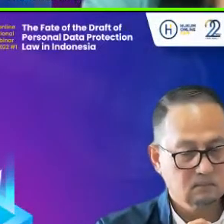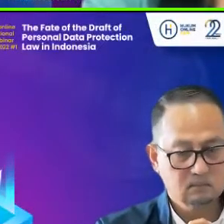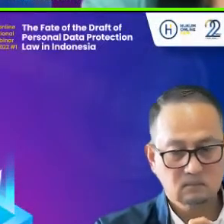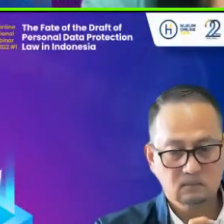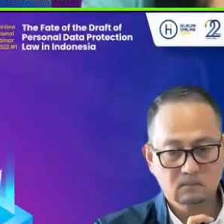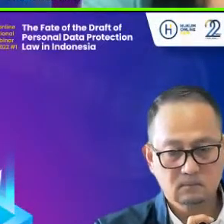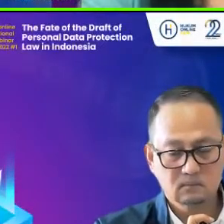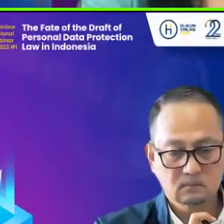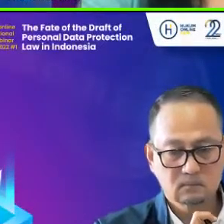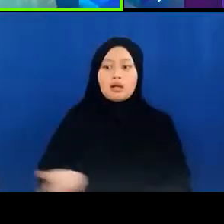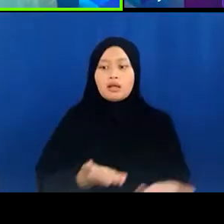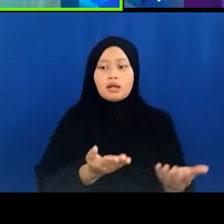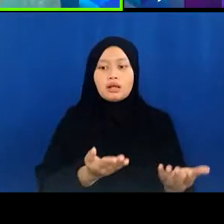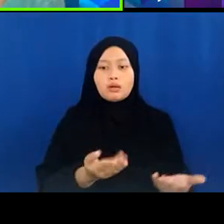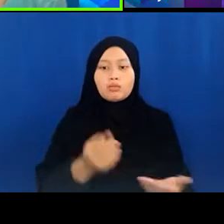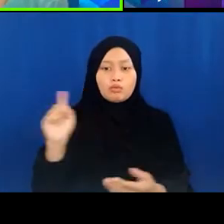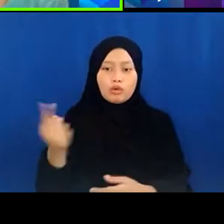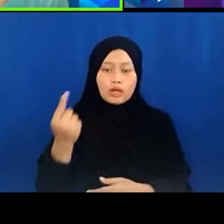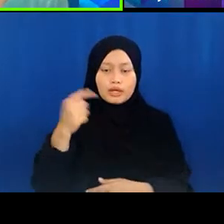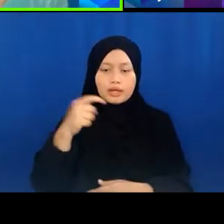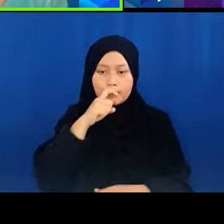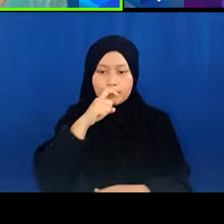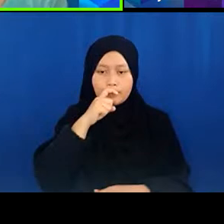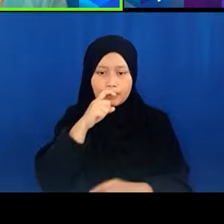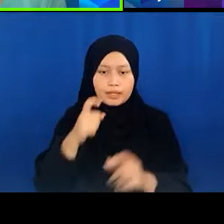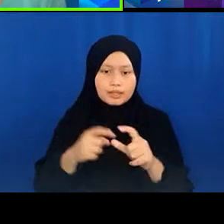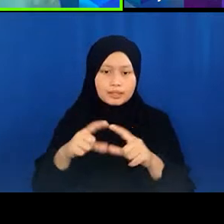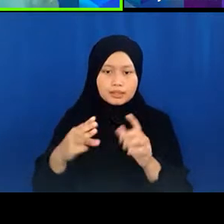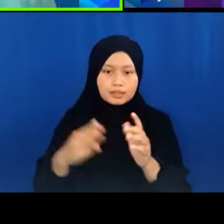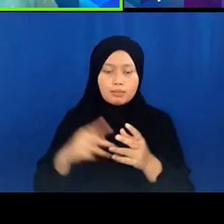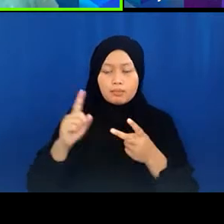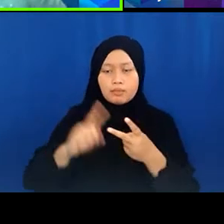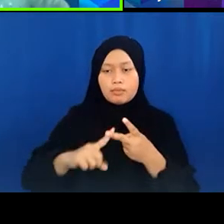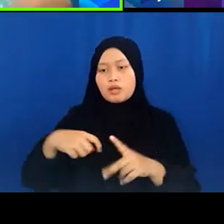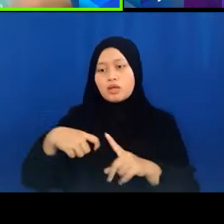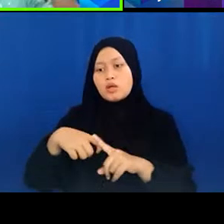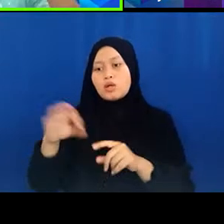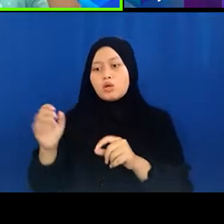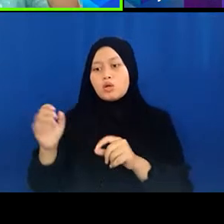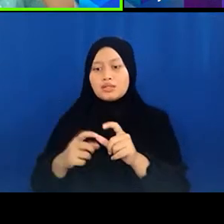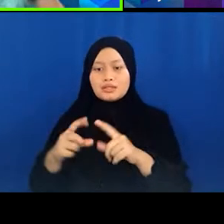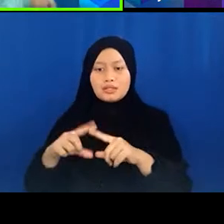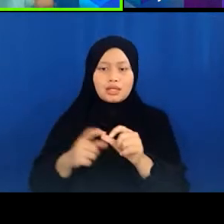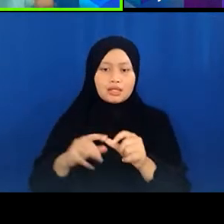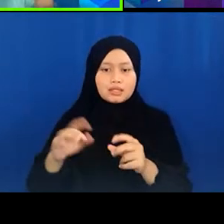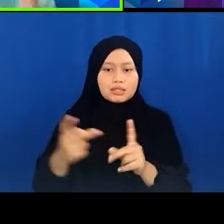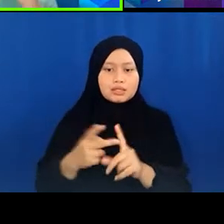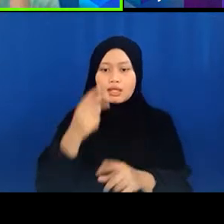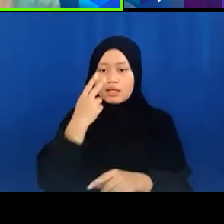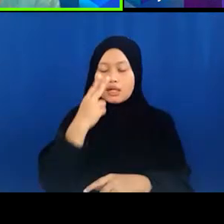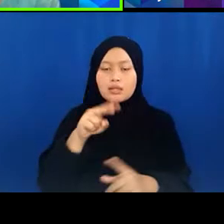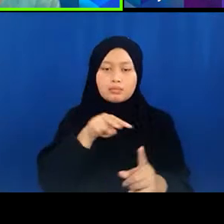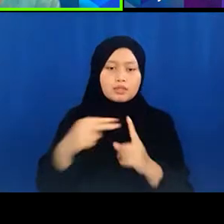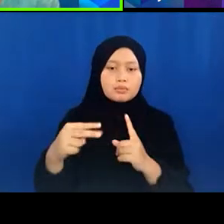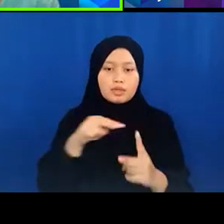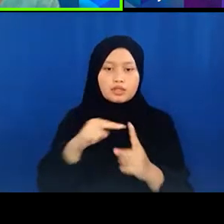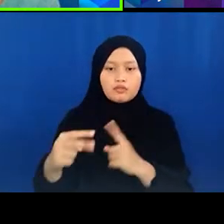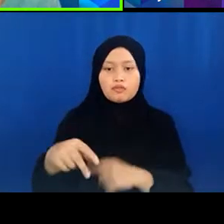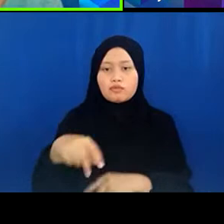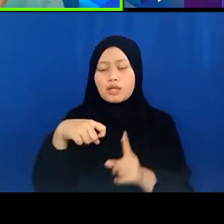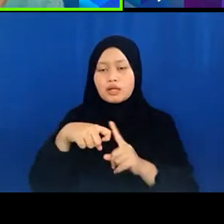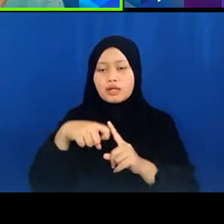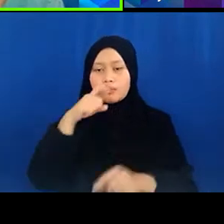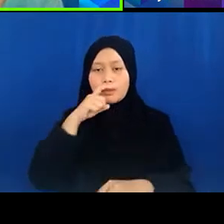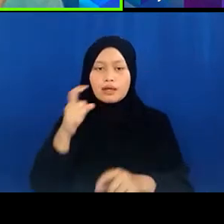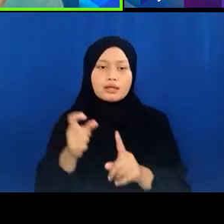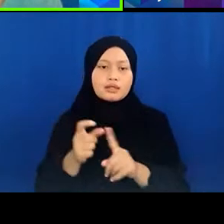persilahkan NK mungkin bisa mulai dari tas m terus Pak Kosasih dan kita melihat bagaimana perspektif lain praktisnya daripada ini